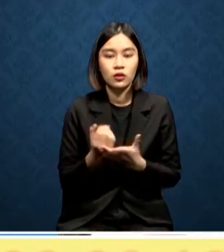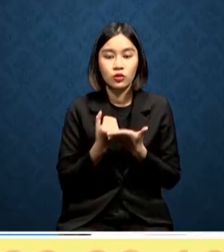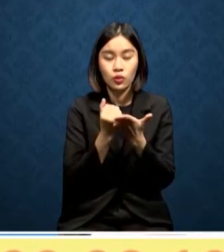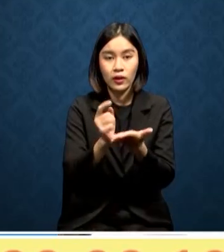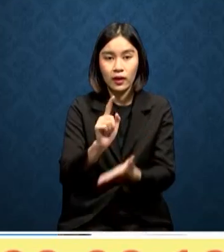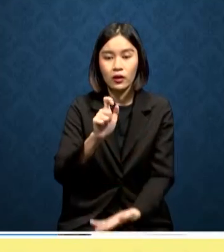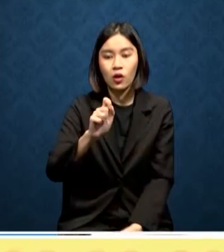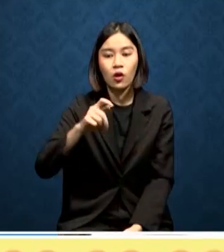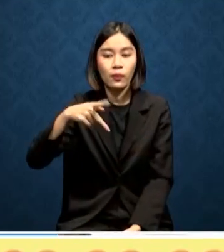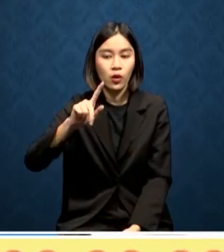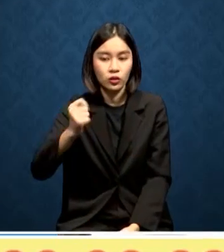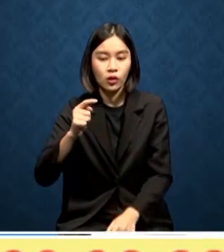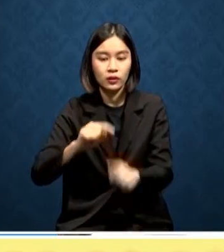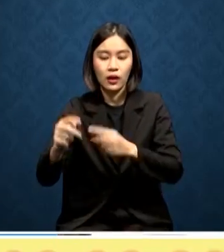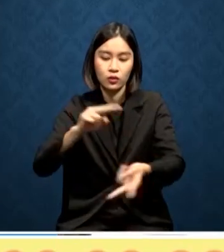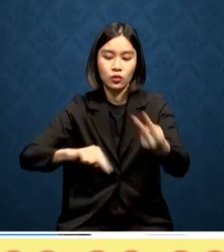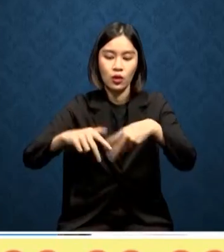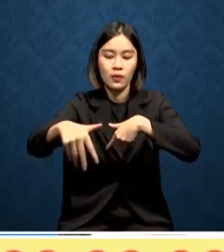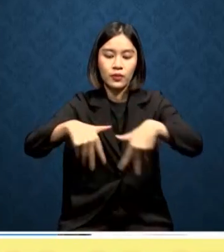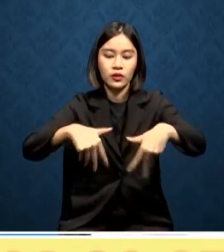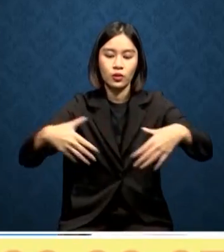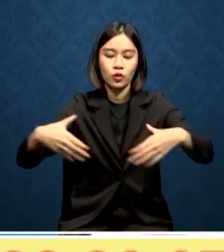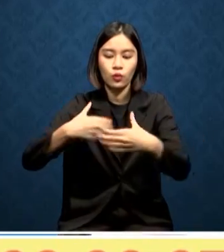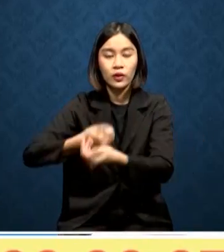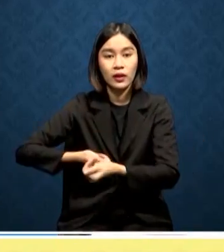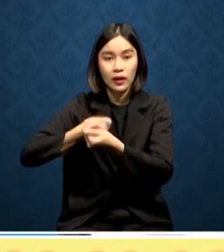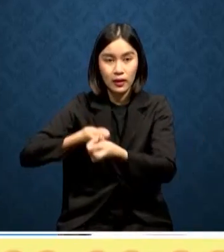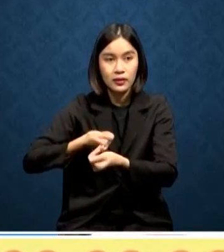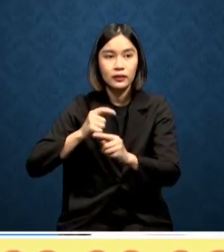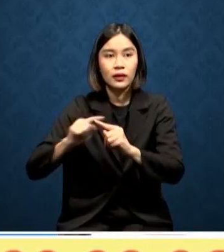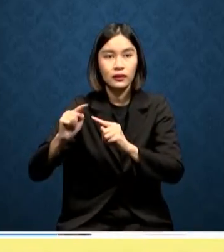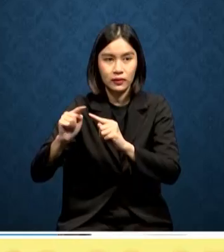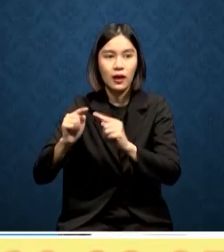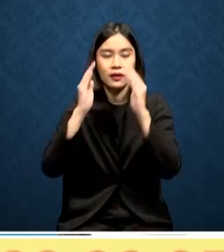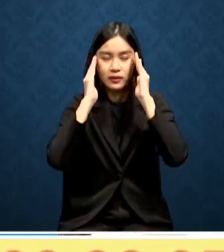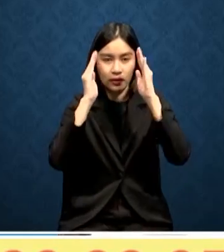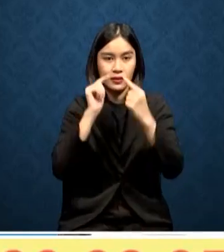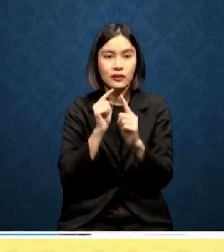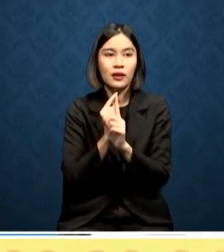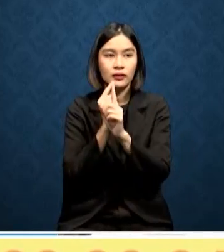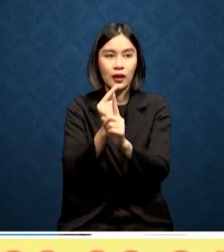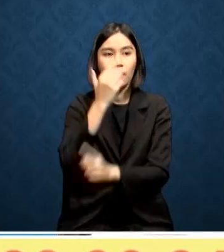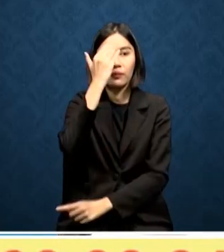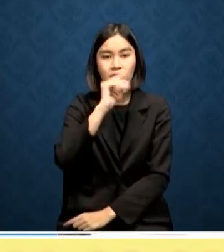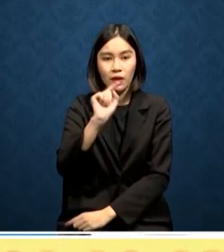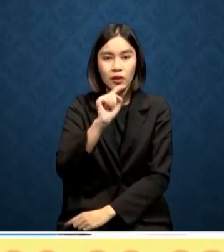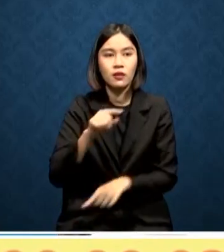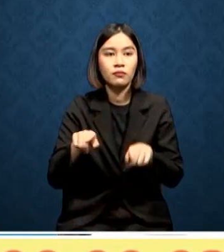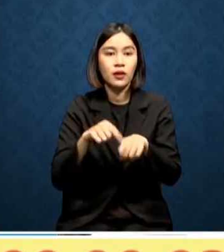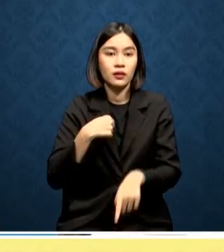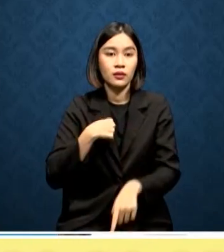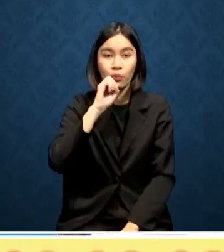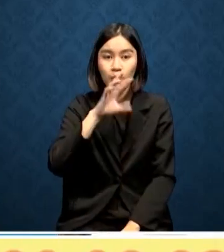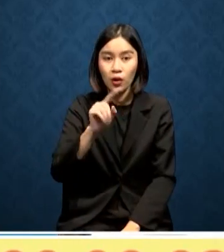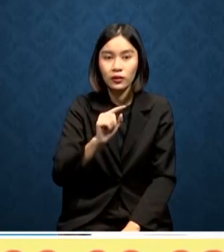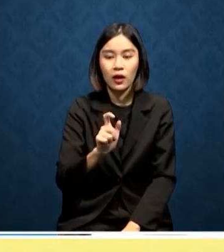ถิ่นได้ดูแลพี่น้องเกษตรกรได้อย่างสมความตั้งใจเพราะว่าอย่างที่บอกนะคะ